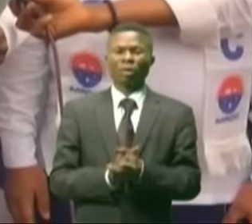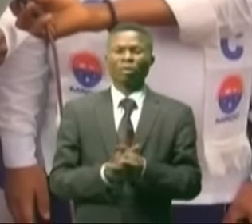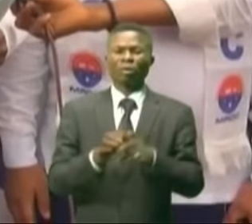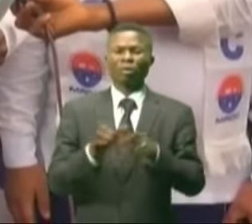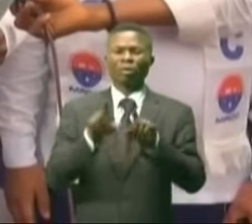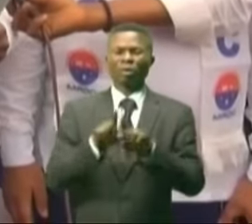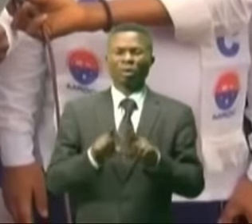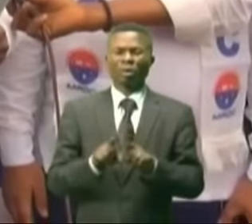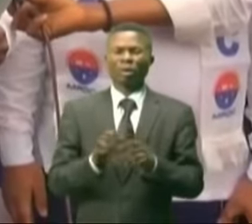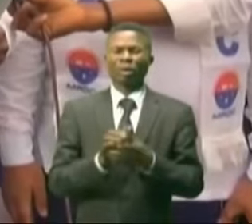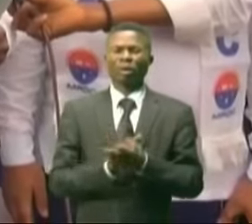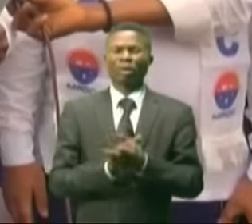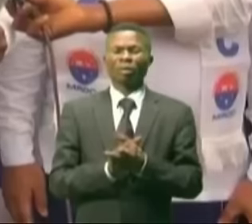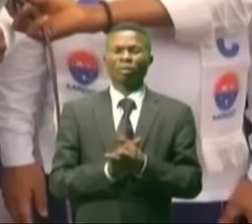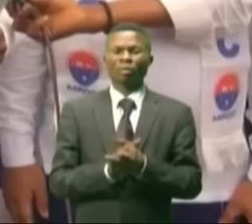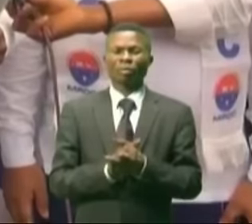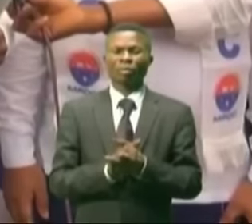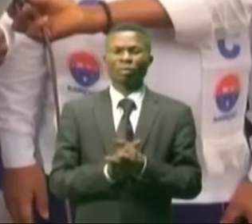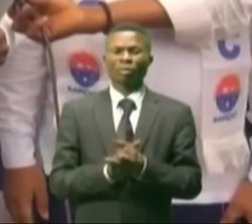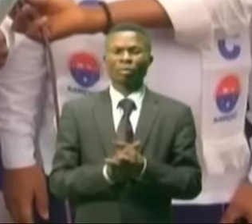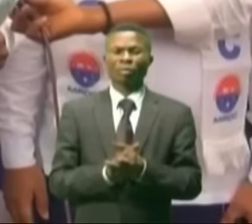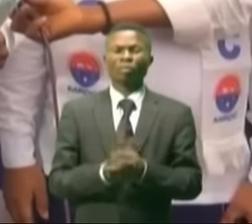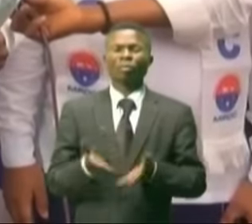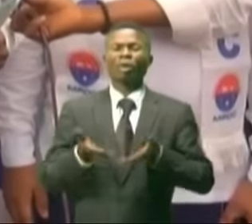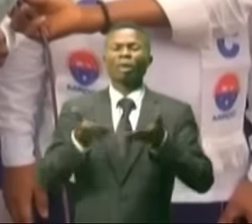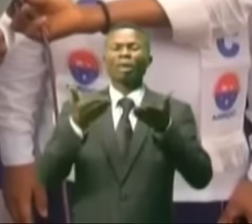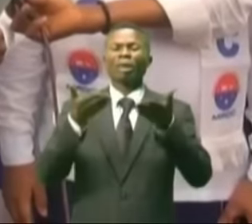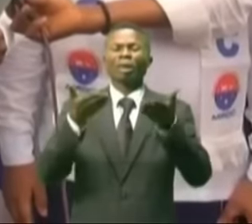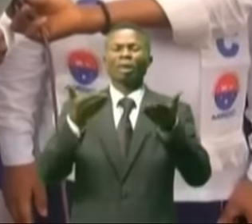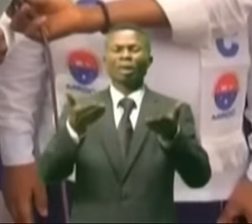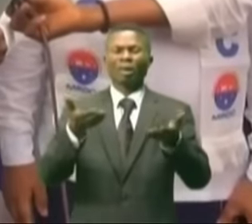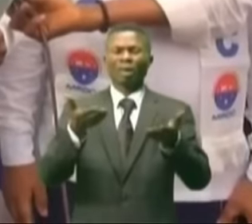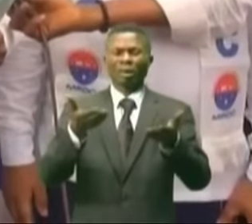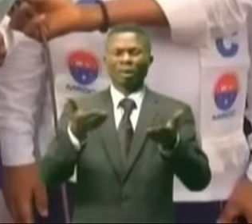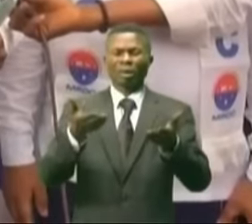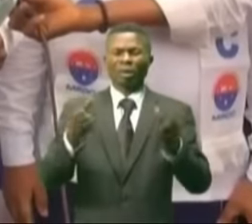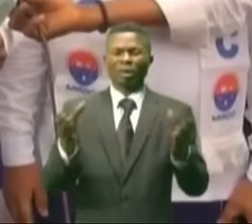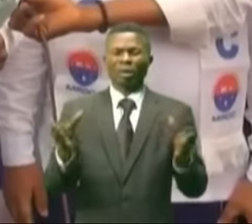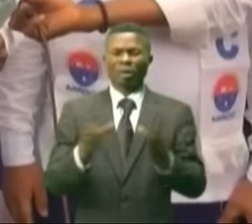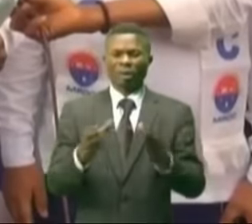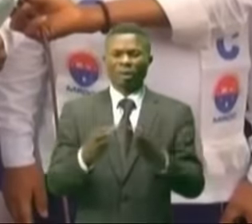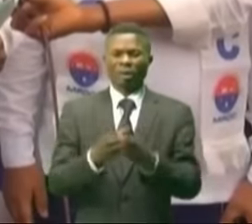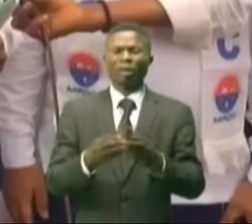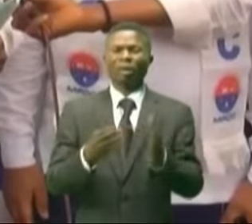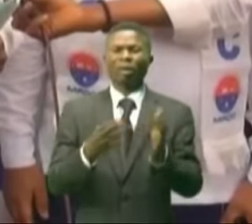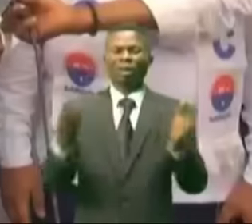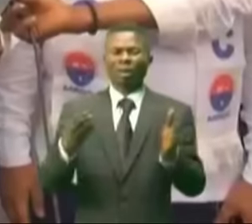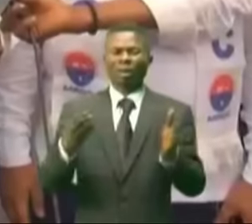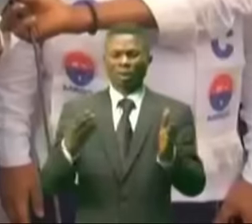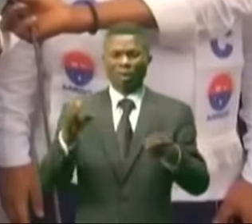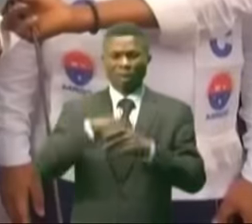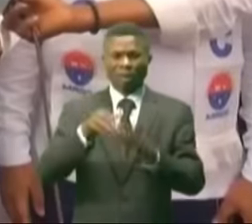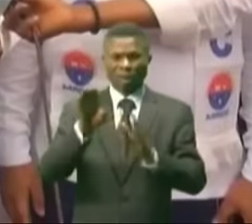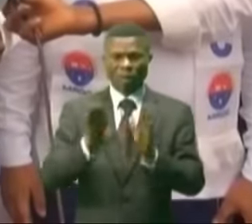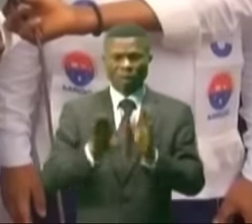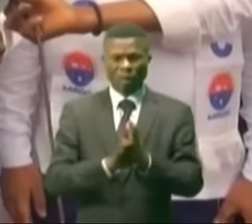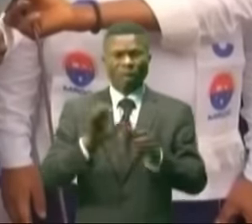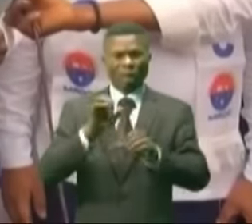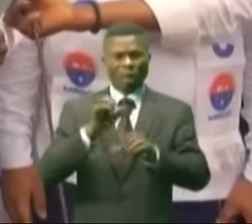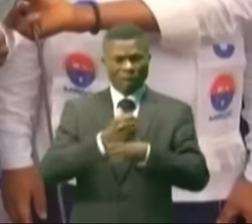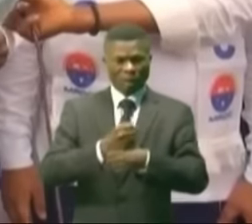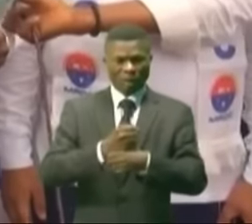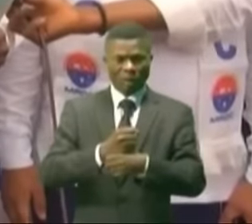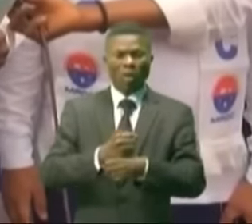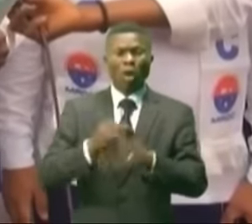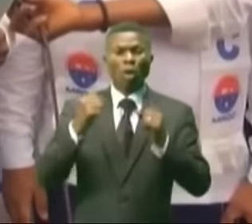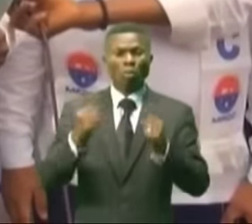des belligérants. Confère l'exposé des motifs, page 81 de la Constitution. Il faut restaurer le plein